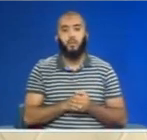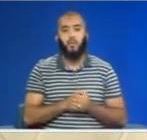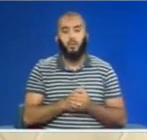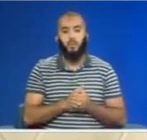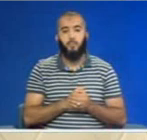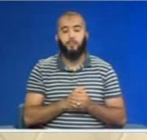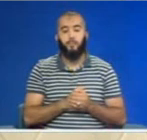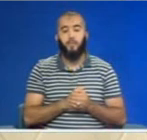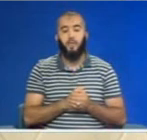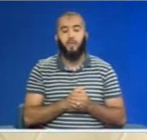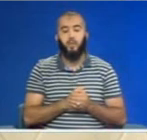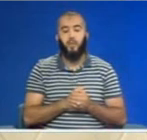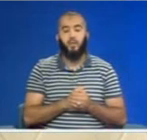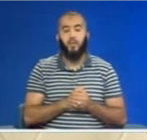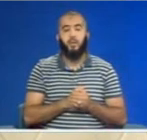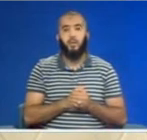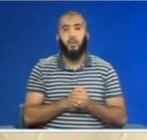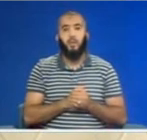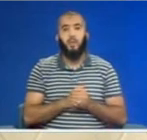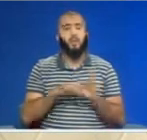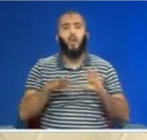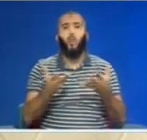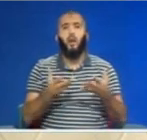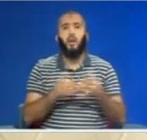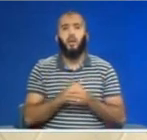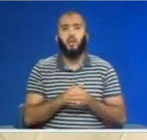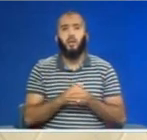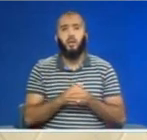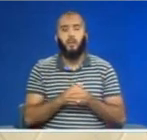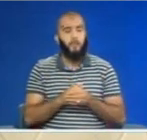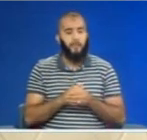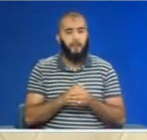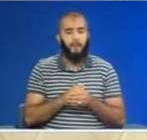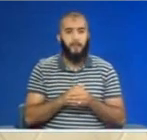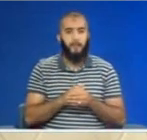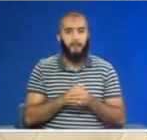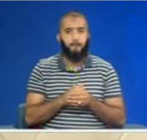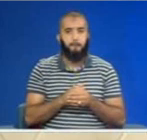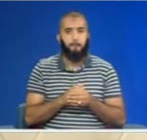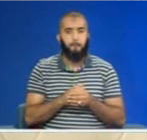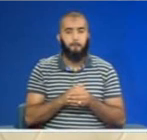إنما النسيء كفر، وهو هذا النسيء هذا، وهو انتقال الشهور، يعني بإرادة